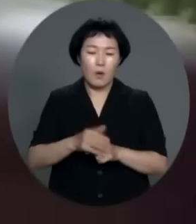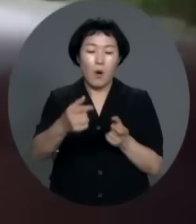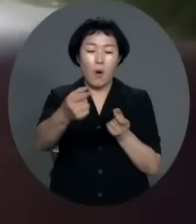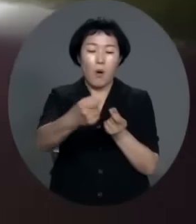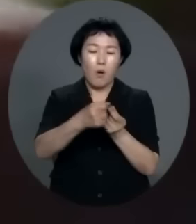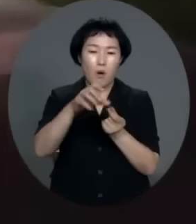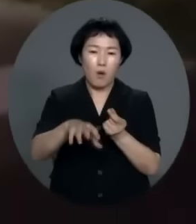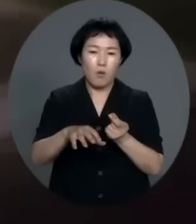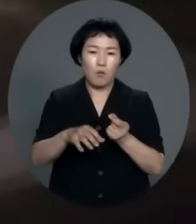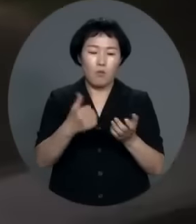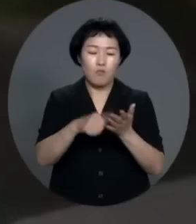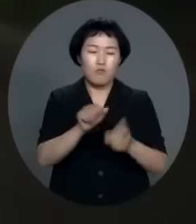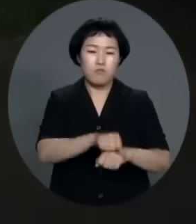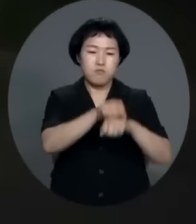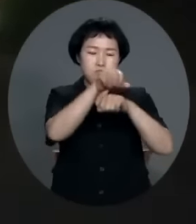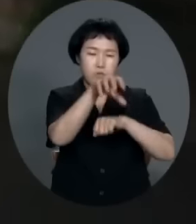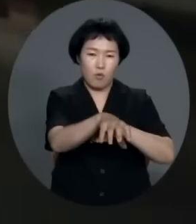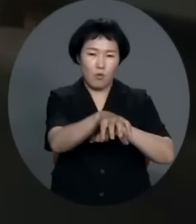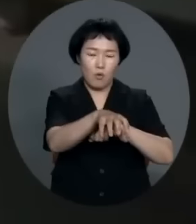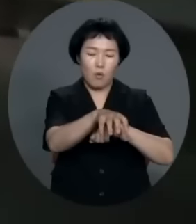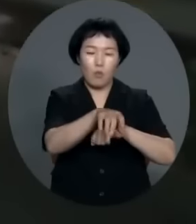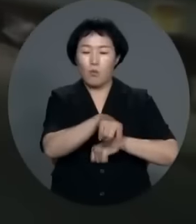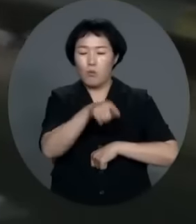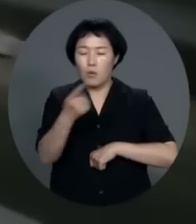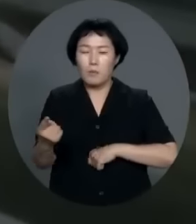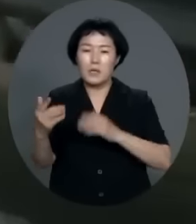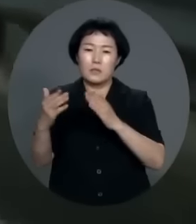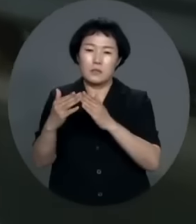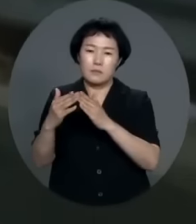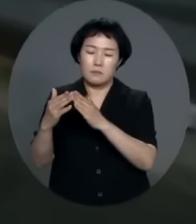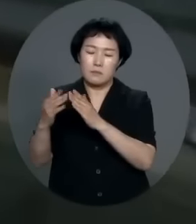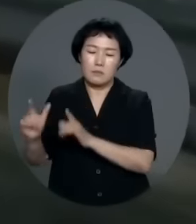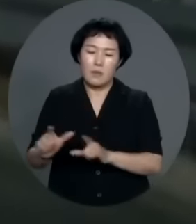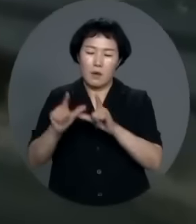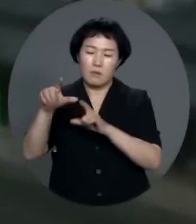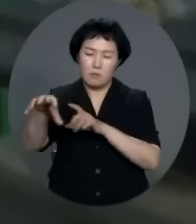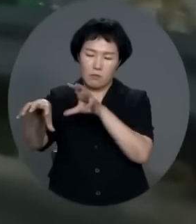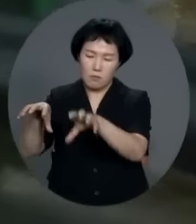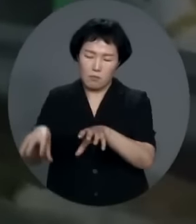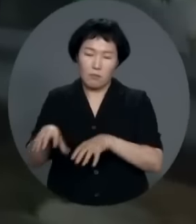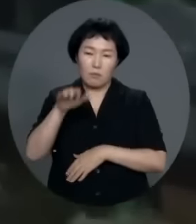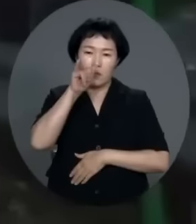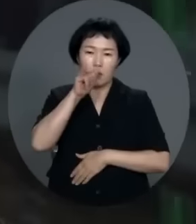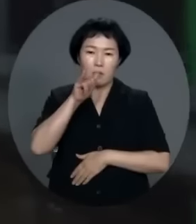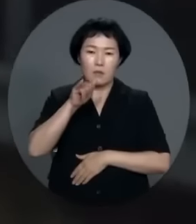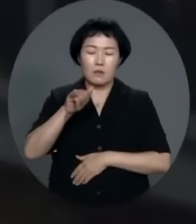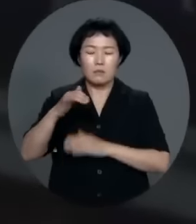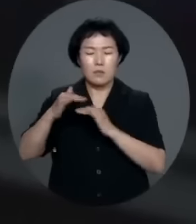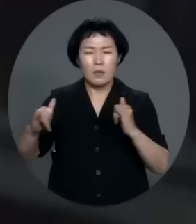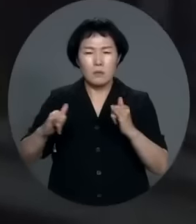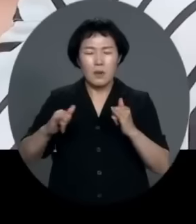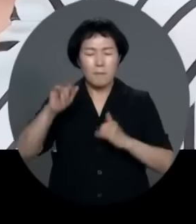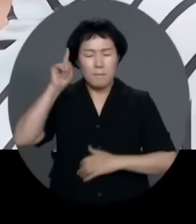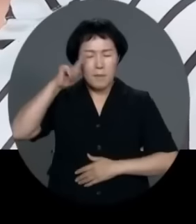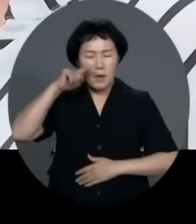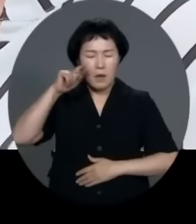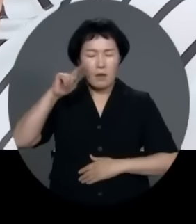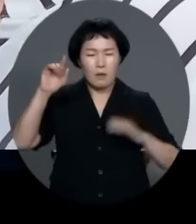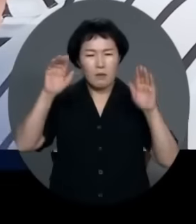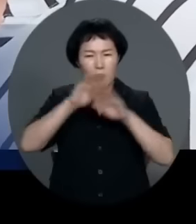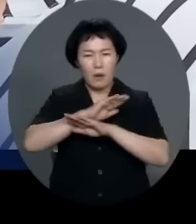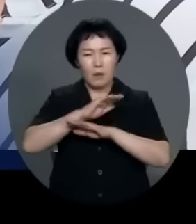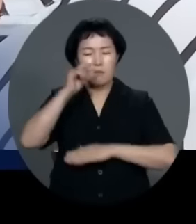향하는 차들입니다. 이길 바로 옆은 주택단지입니다. 주민들은 매일 밤잠을 설칩니다.